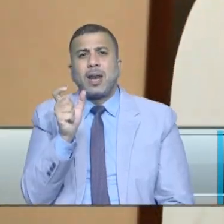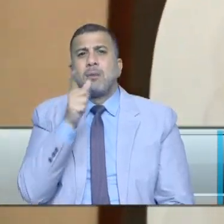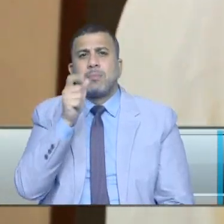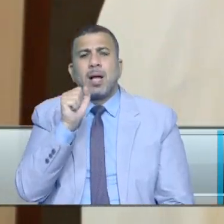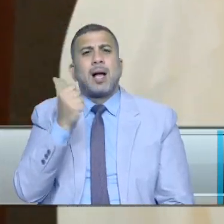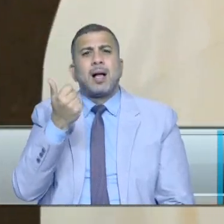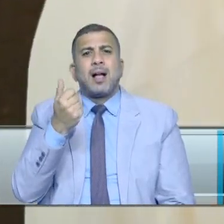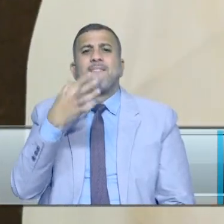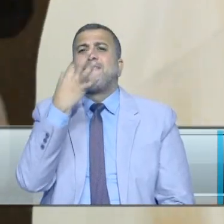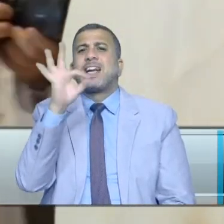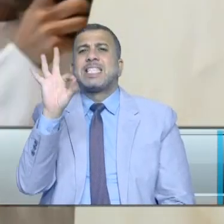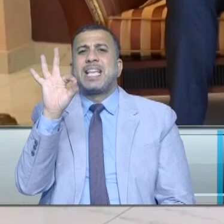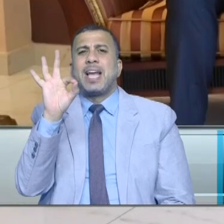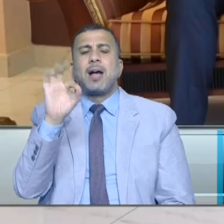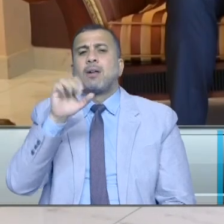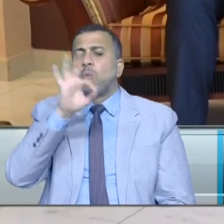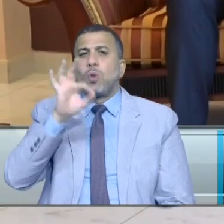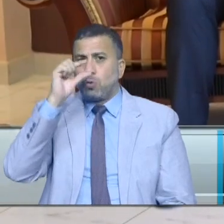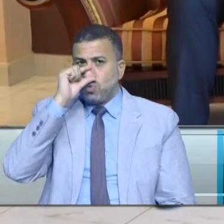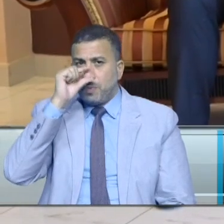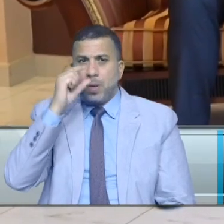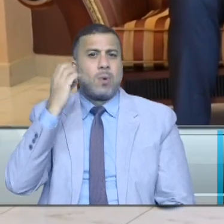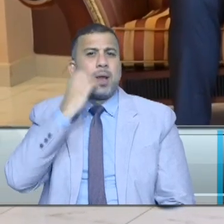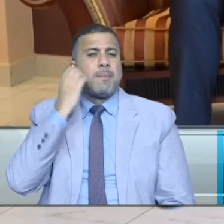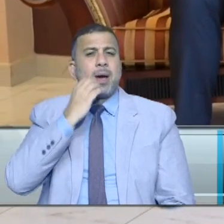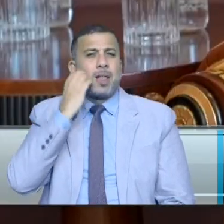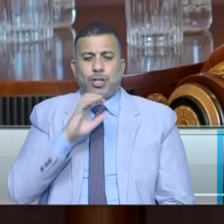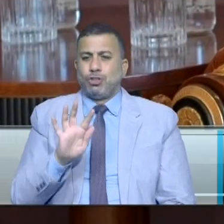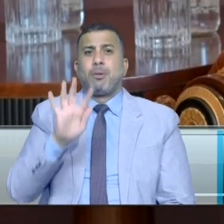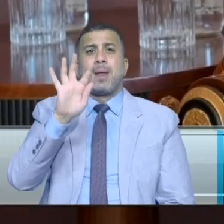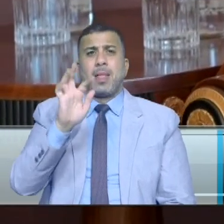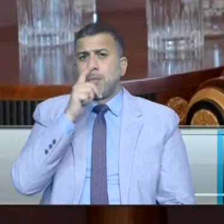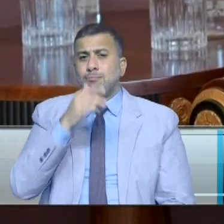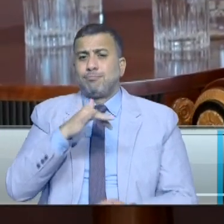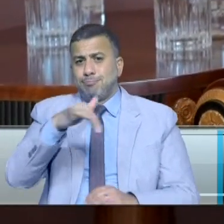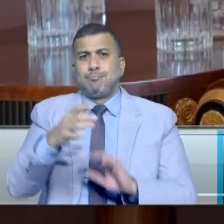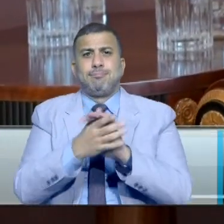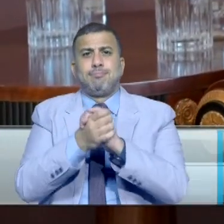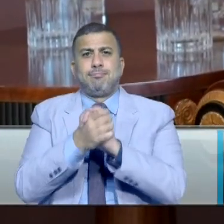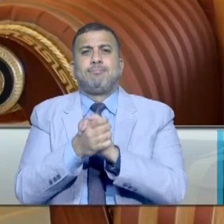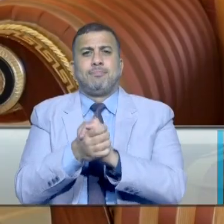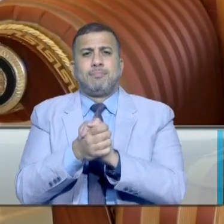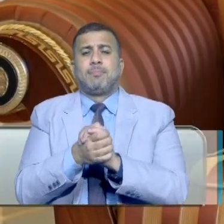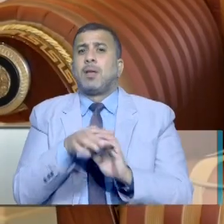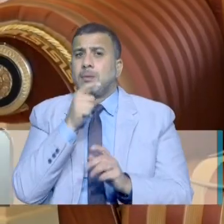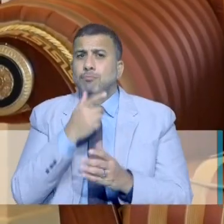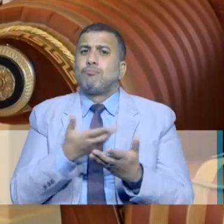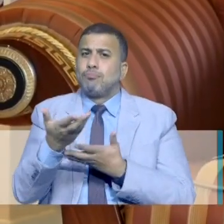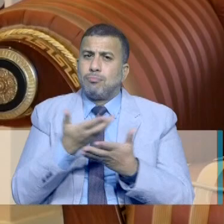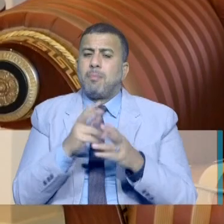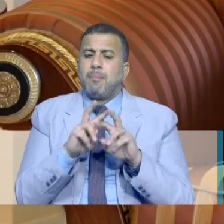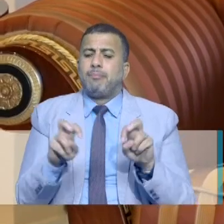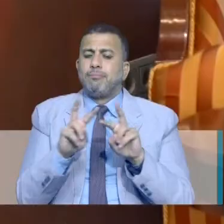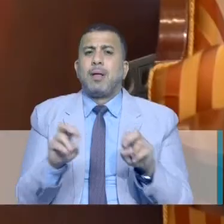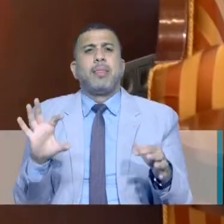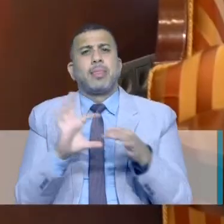القنصل العام للجمهوريه الفرنسيه في دبي والامارات الشماليه الذين قدما للسلام على سموه وتم خلال اللقاء